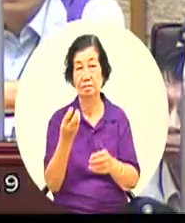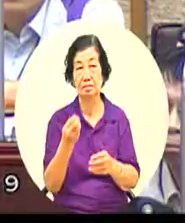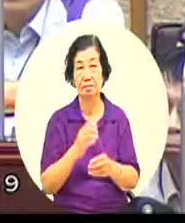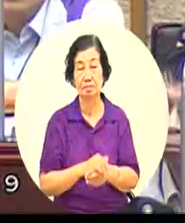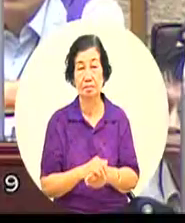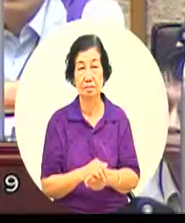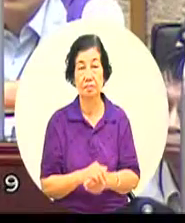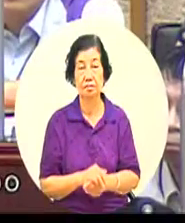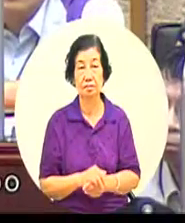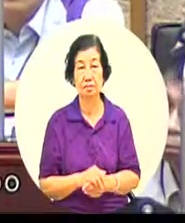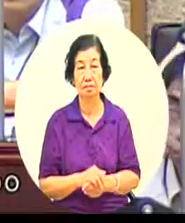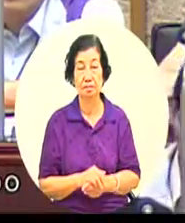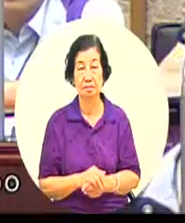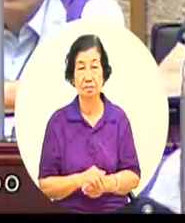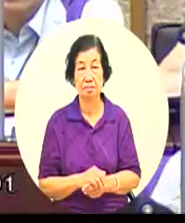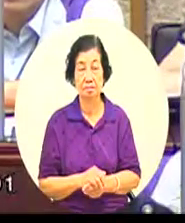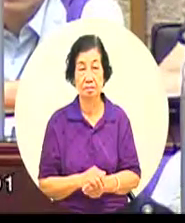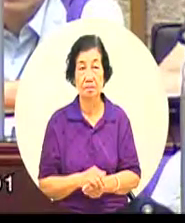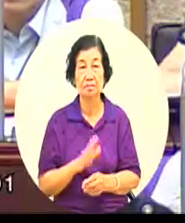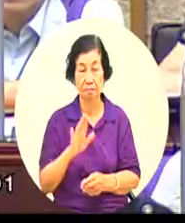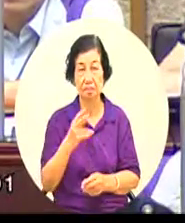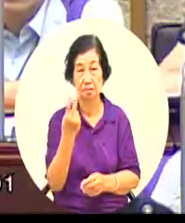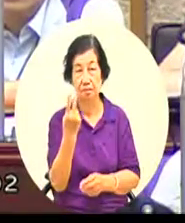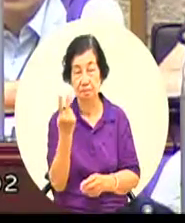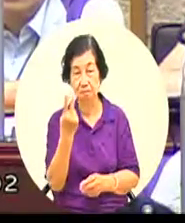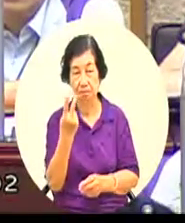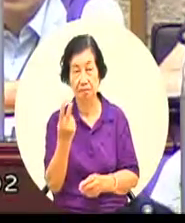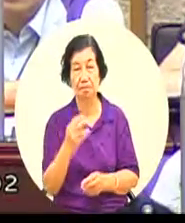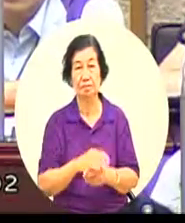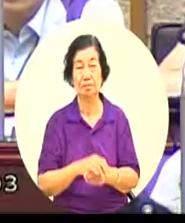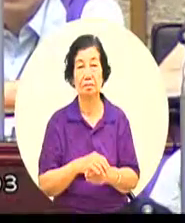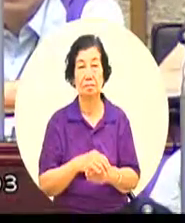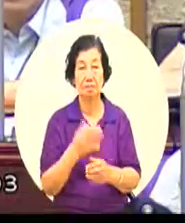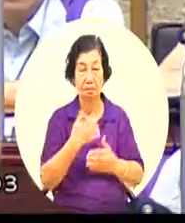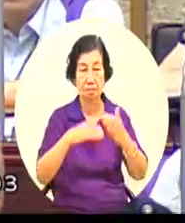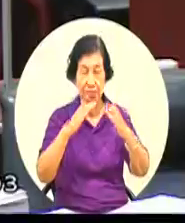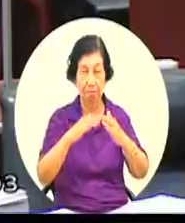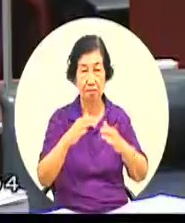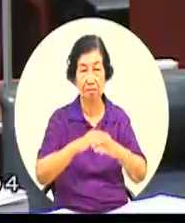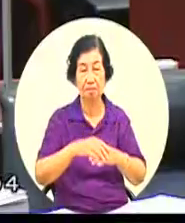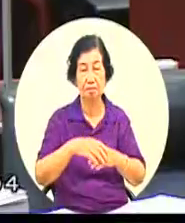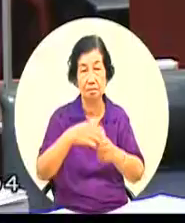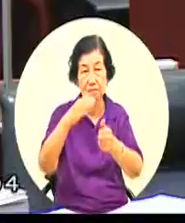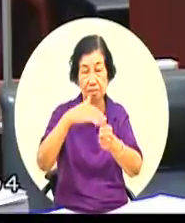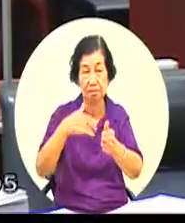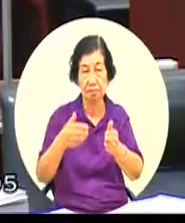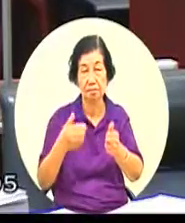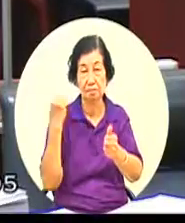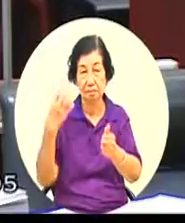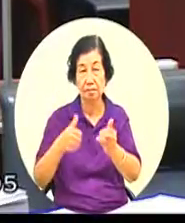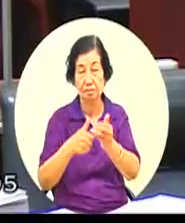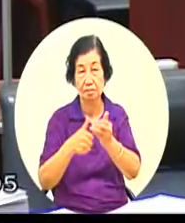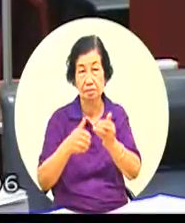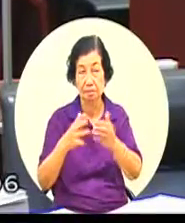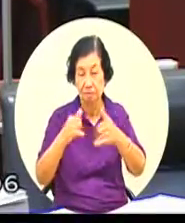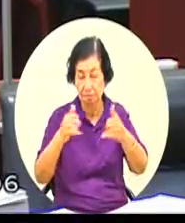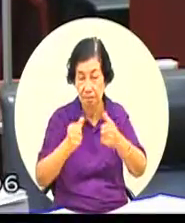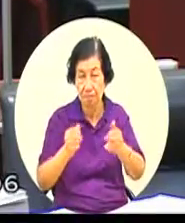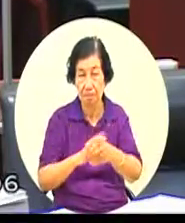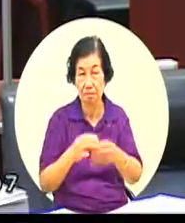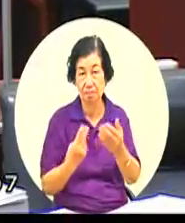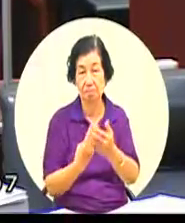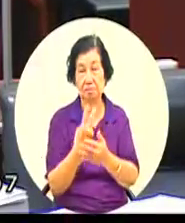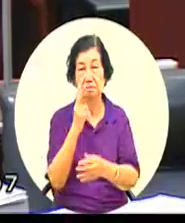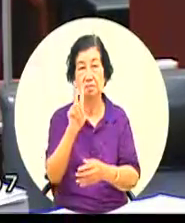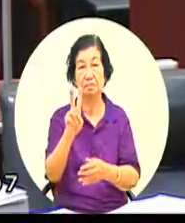有，我知道哪一间啊。 两位有。 我念的有啊。 还是。 这样子，首先，这唔对囡仔，我